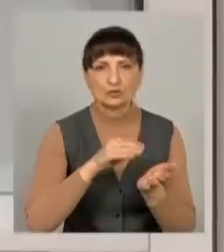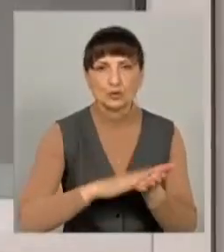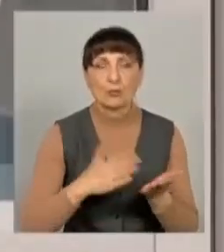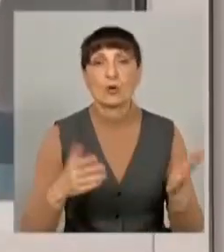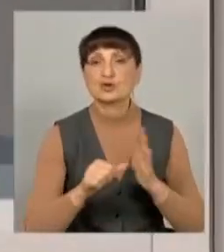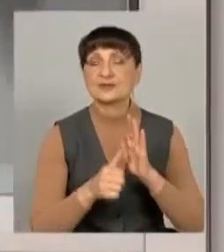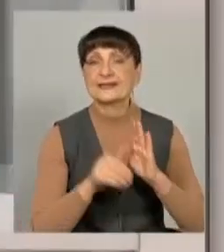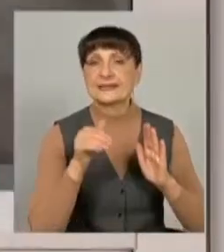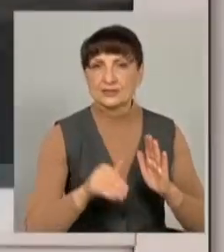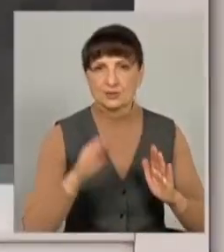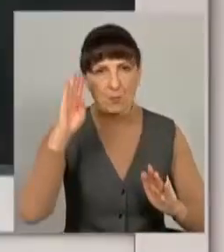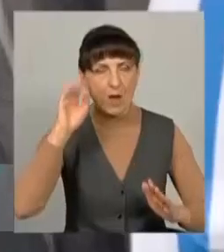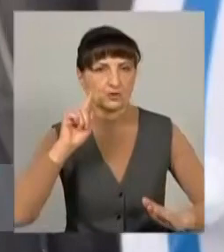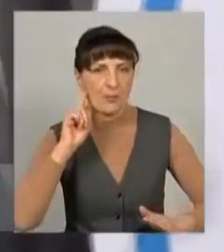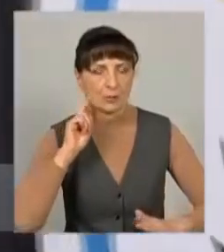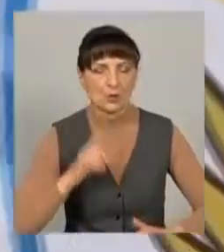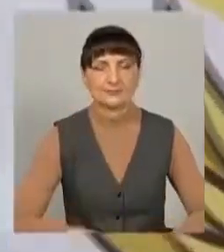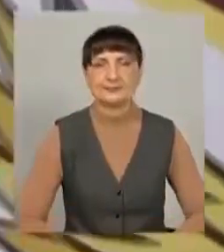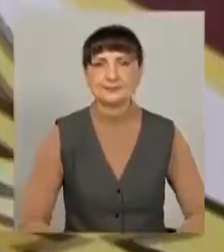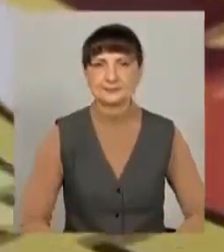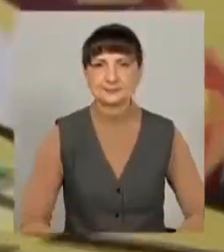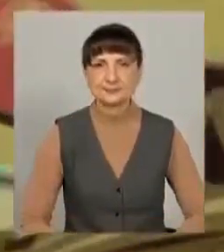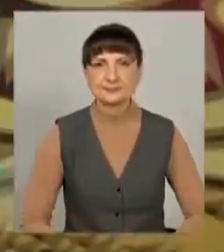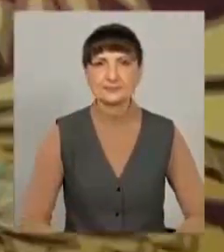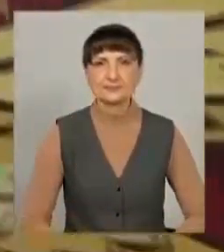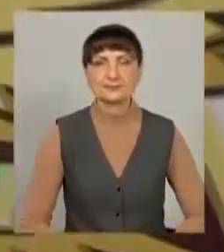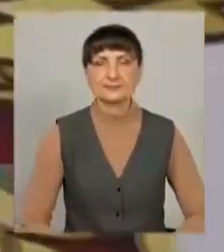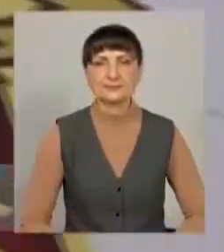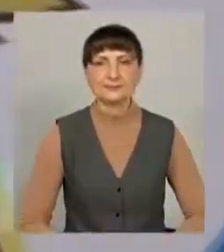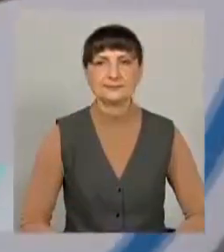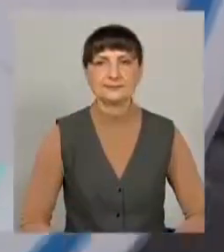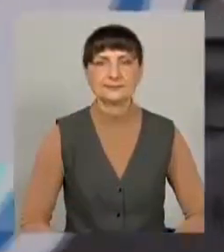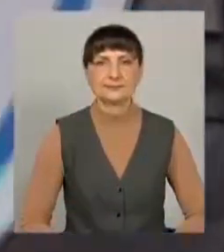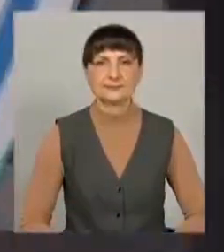16 тысяч призывников. Нургуль Алина, Шулзбек Ермуканов, телеканал Алматы, Североказахстанская область.